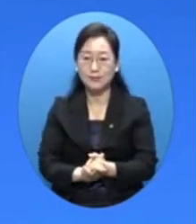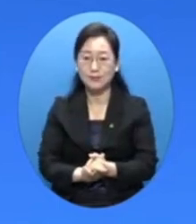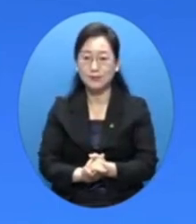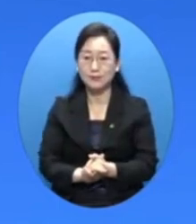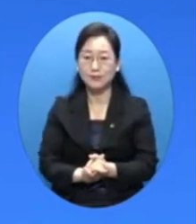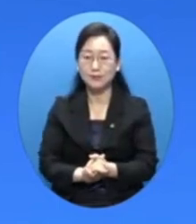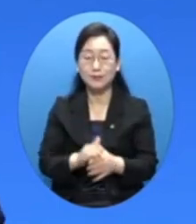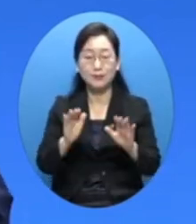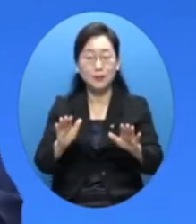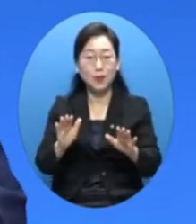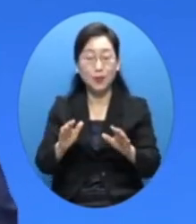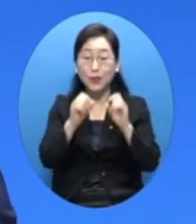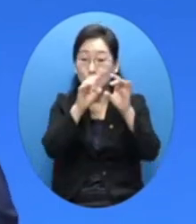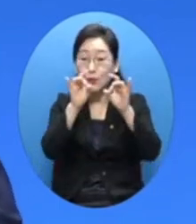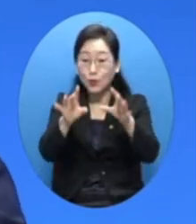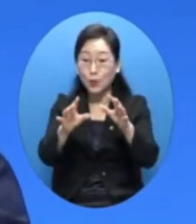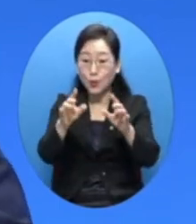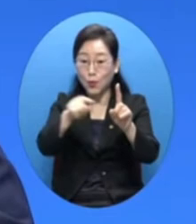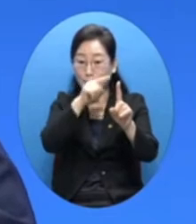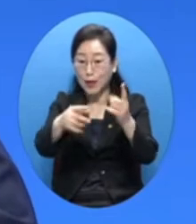이번 선교대회 때